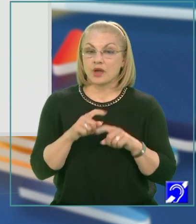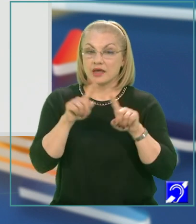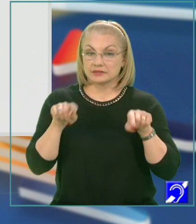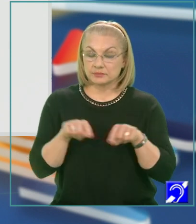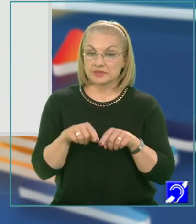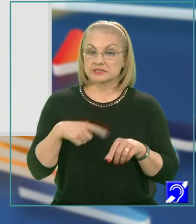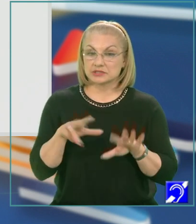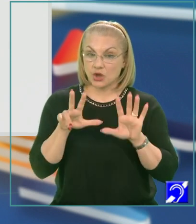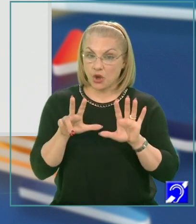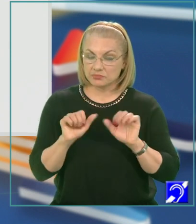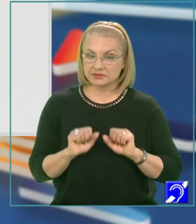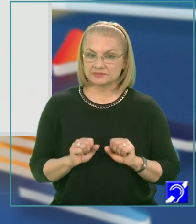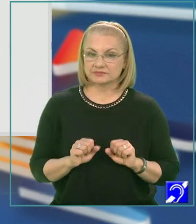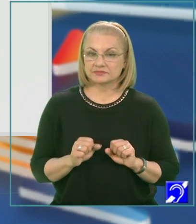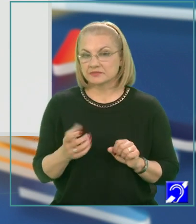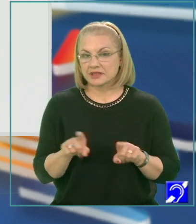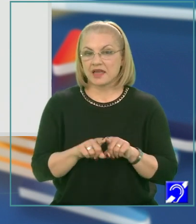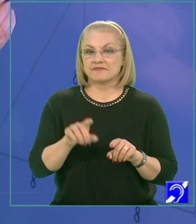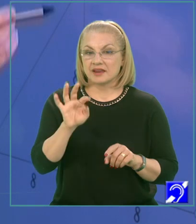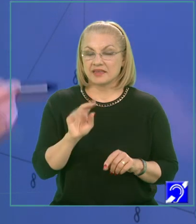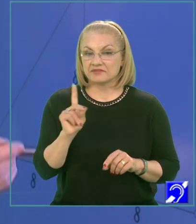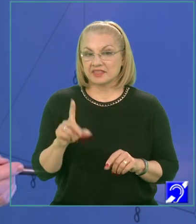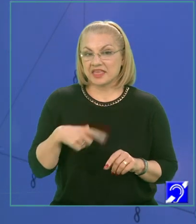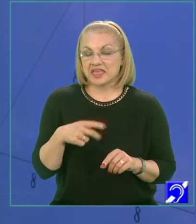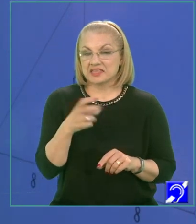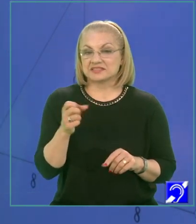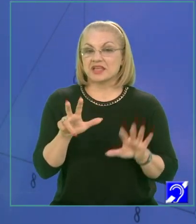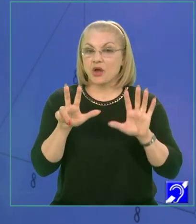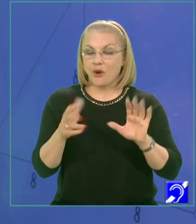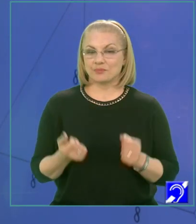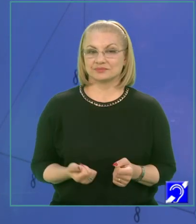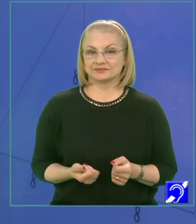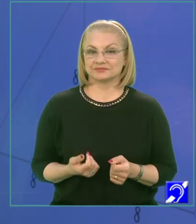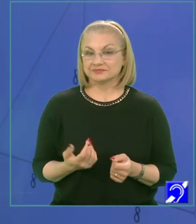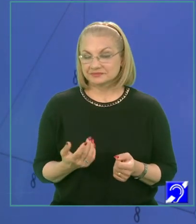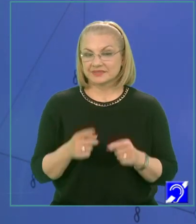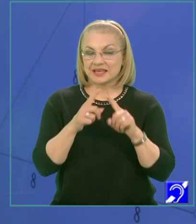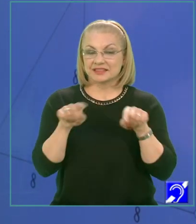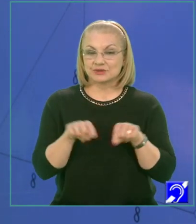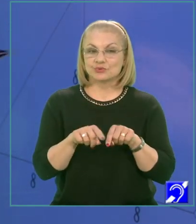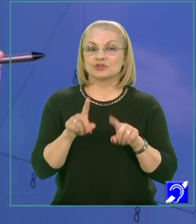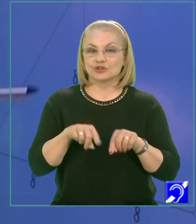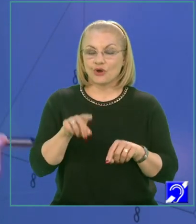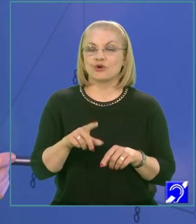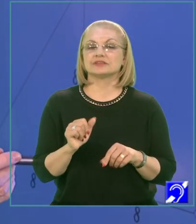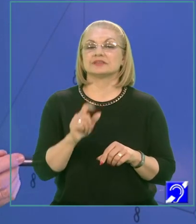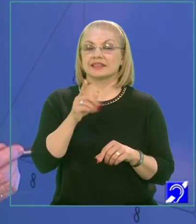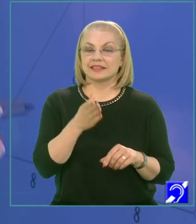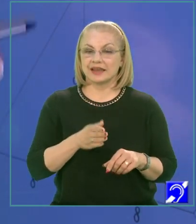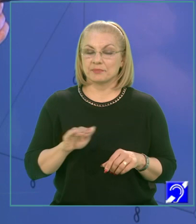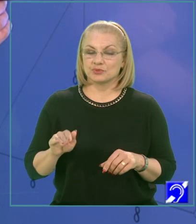8. Așadar și FD este 8. Acest triunghi ADF e și el tot dreptunghic